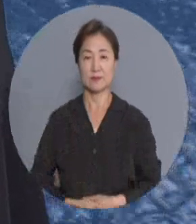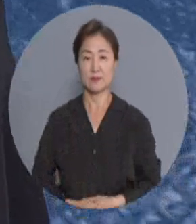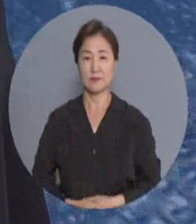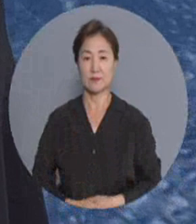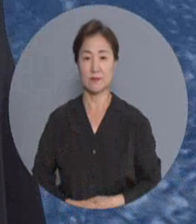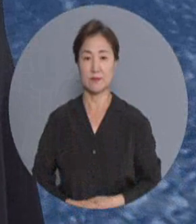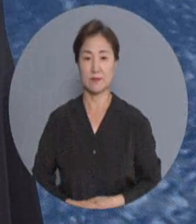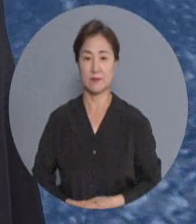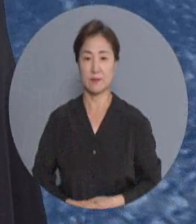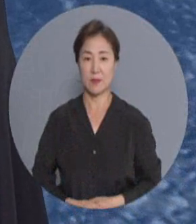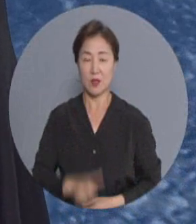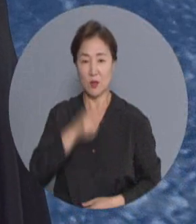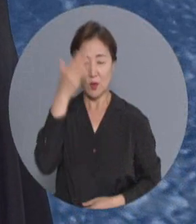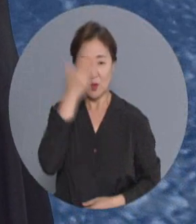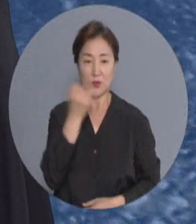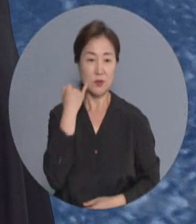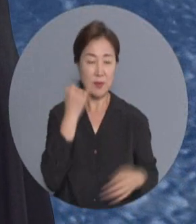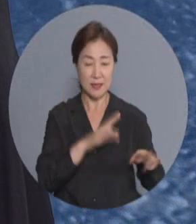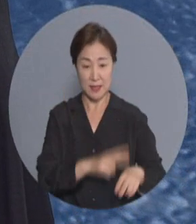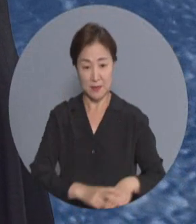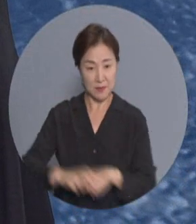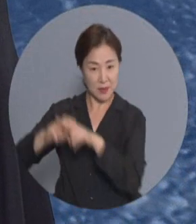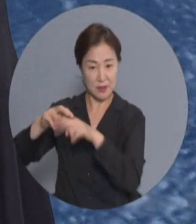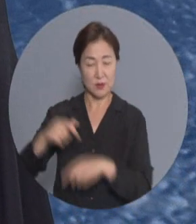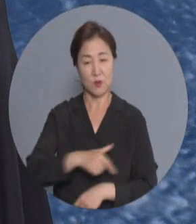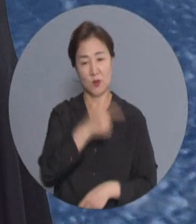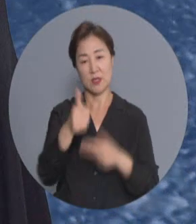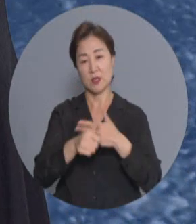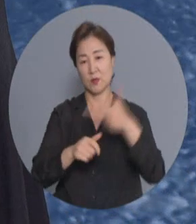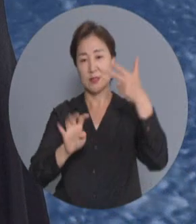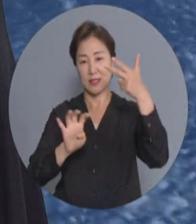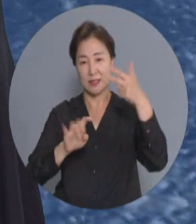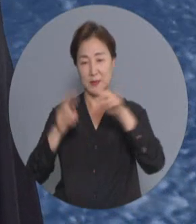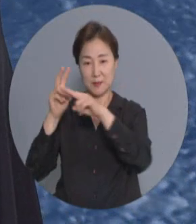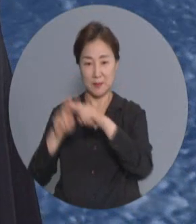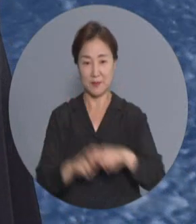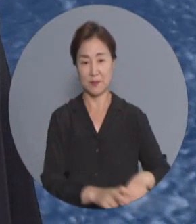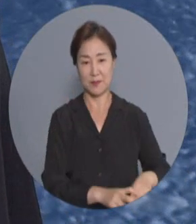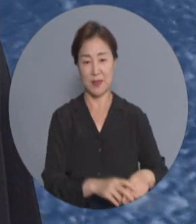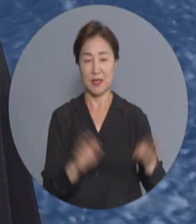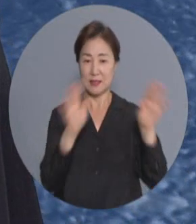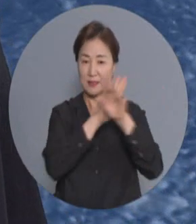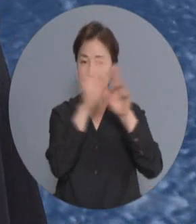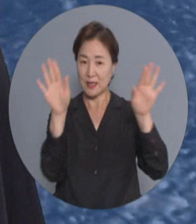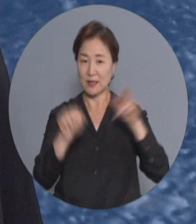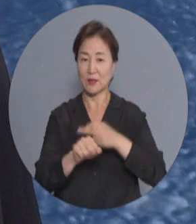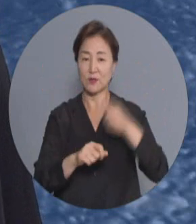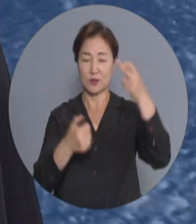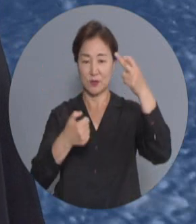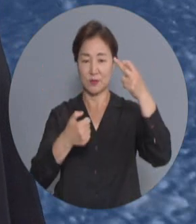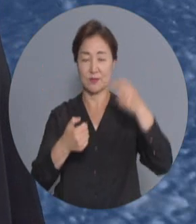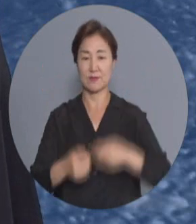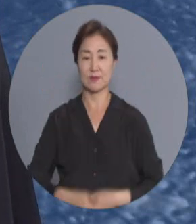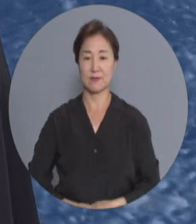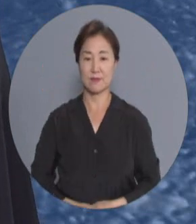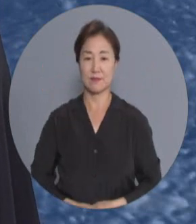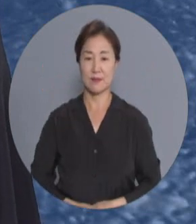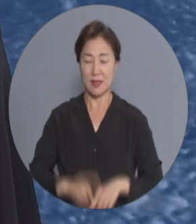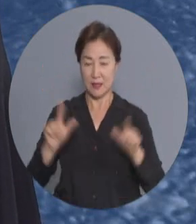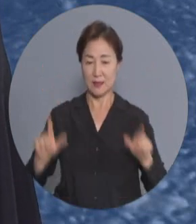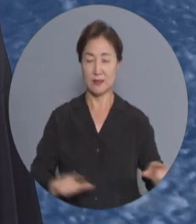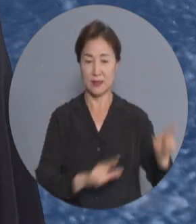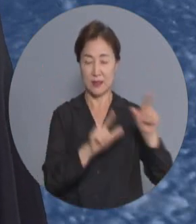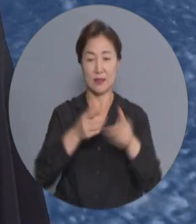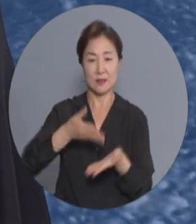주의하셔야겠습니다 여수에 내일 만조 시각은 오후 7시 40분 간조 시각은 낮 12시 50분 있니다 지금까지 생활